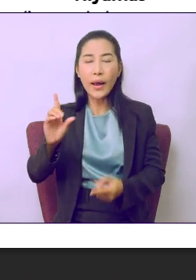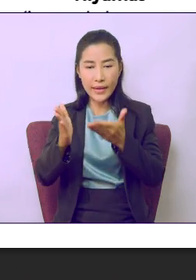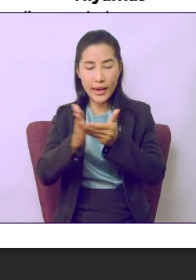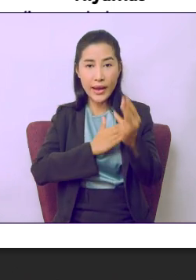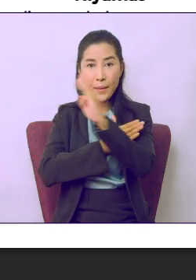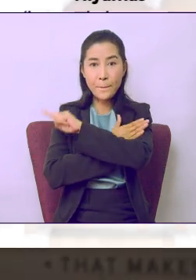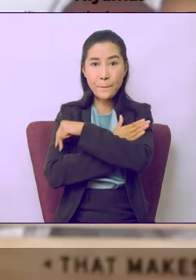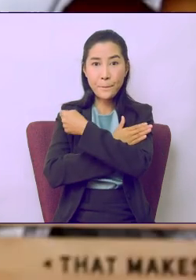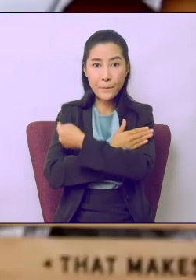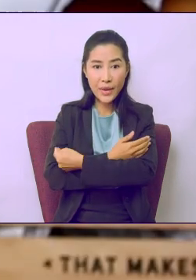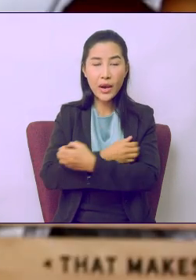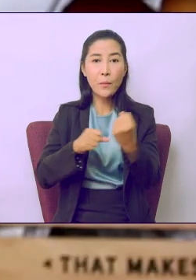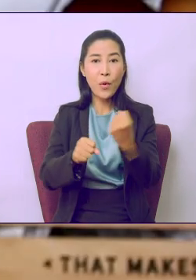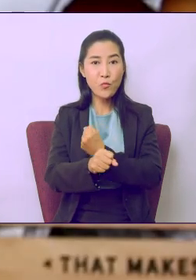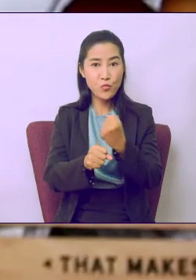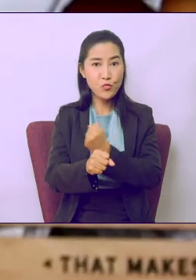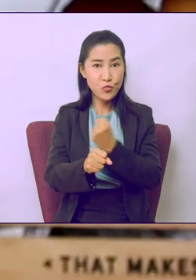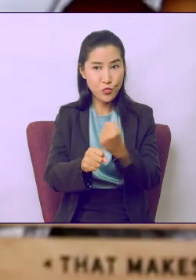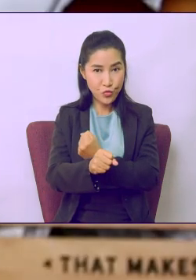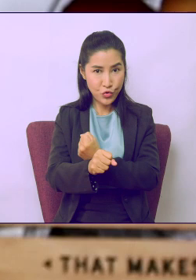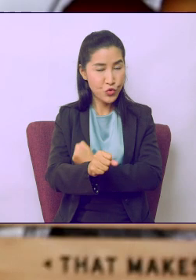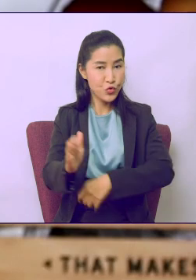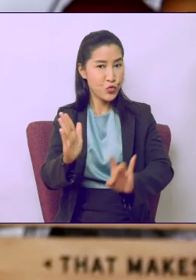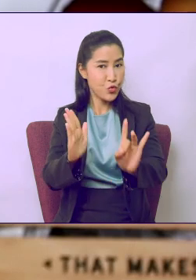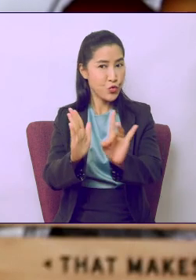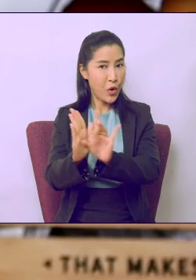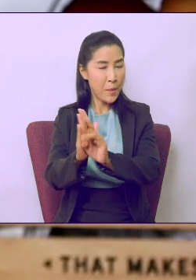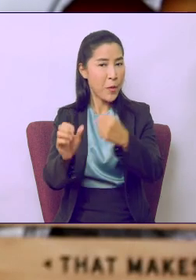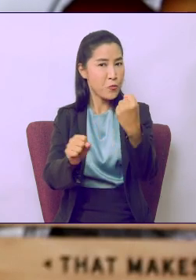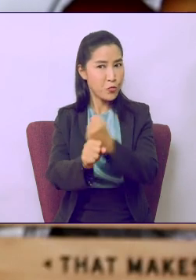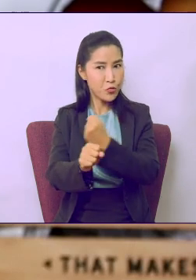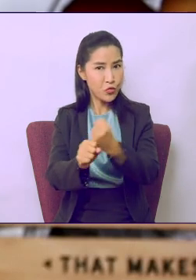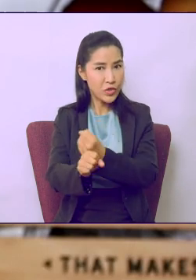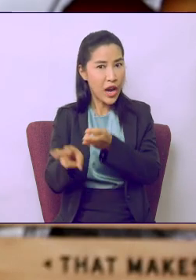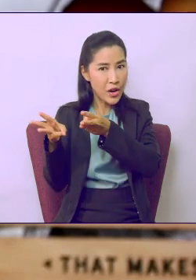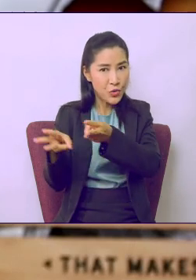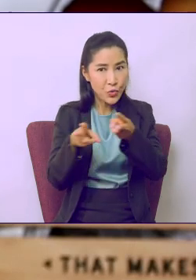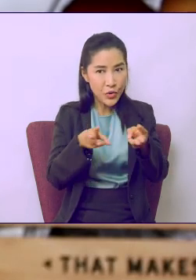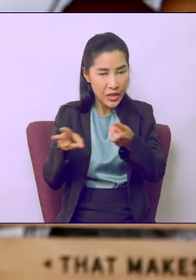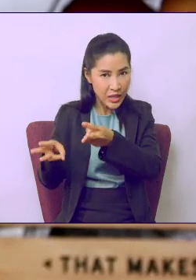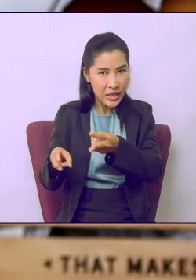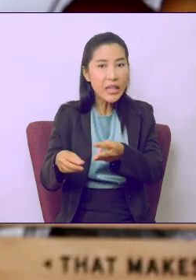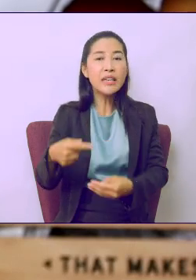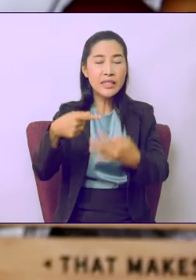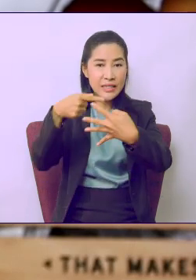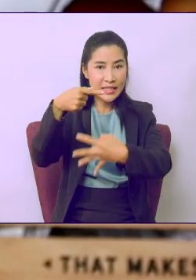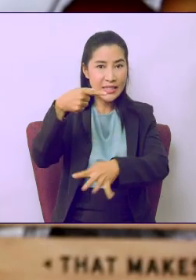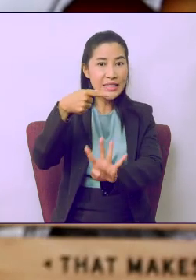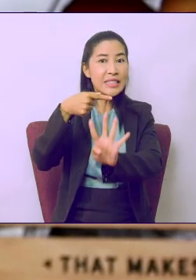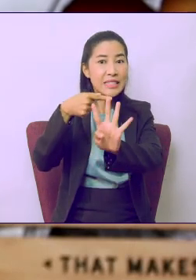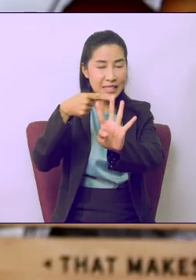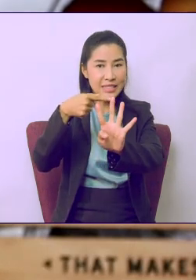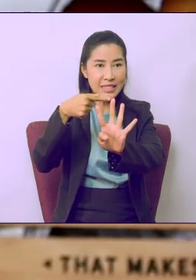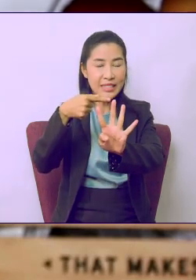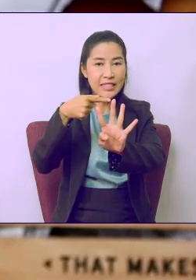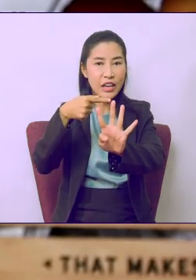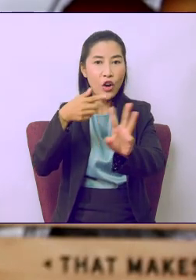เดี๋ยวเราก็จะมาฝึกนะครับช่วงช่วงท้ายเนี่ยเราก็จะใช้นะครับหลักนี้แหละนะครับหลัก 4หลักของ harvardอ่าmedical